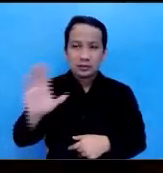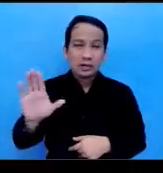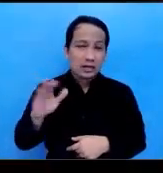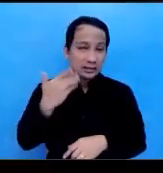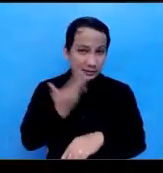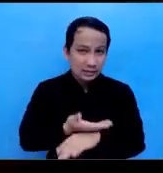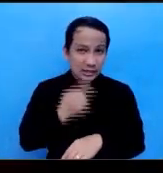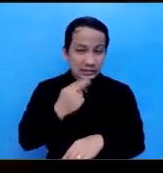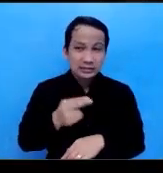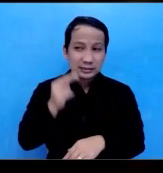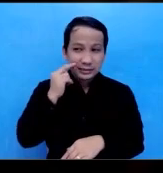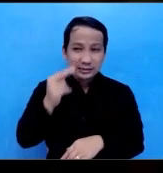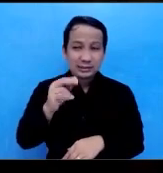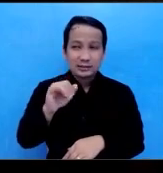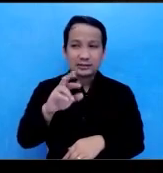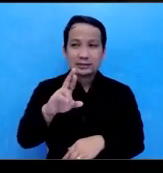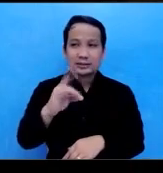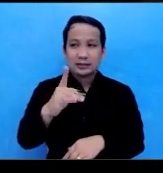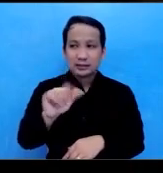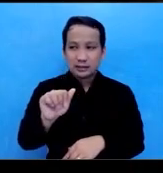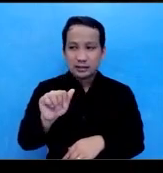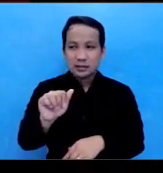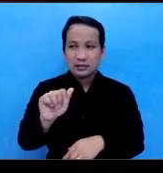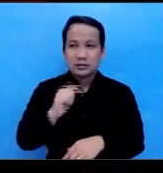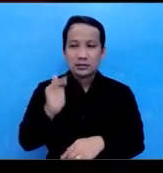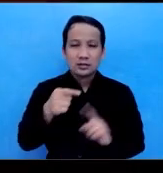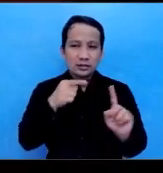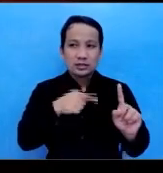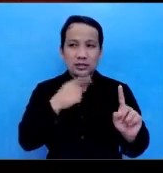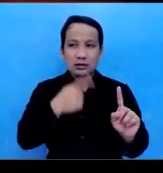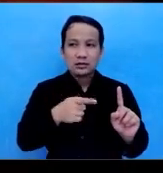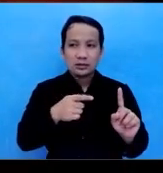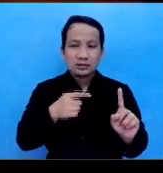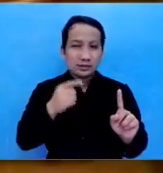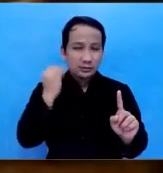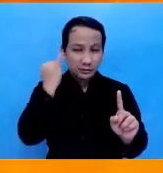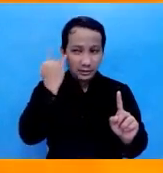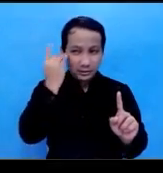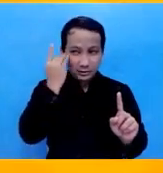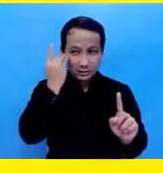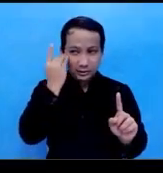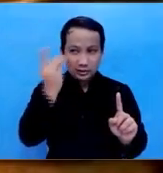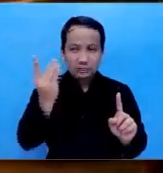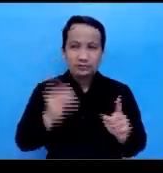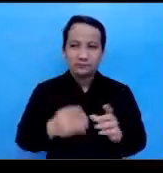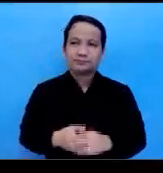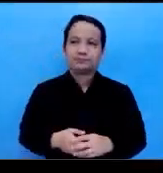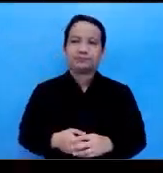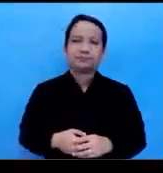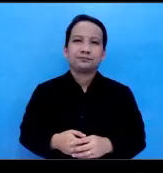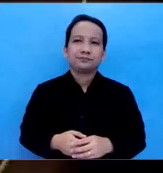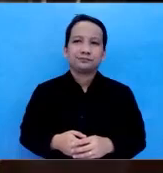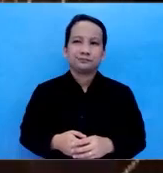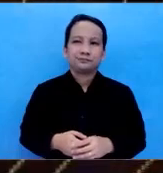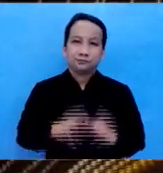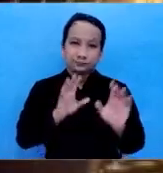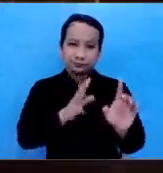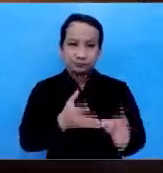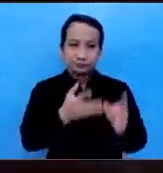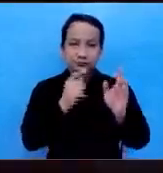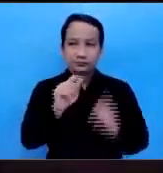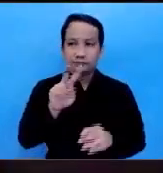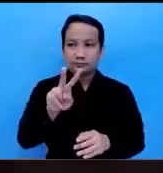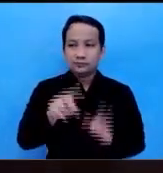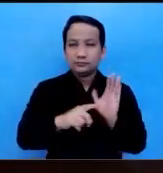anak na si Narda. Nagagampana naman ni Jane De Leon. Darna! Mapapanood na sa TV5